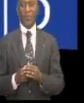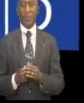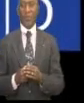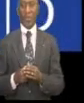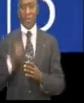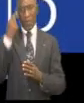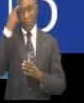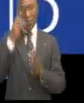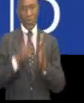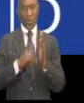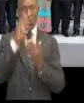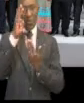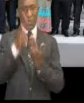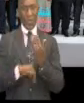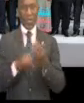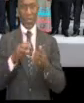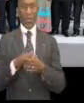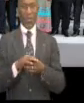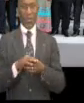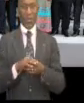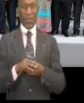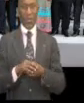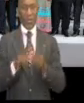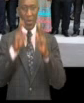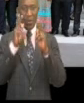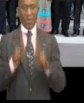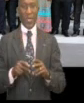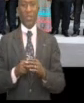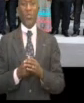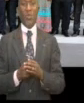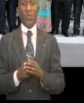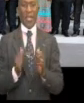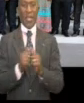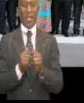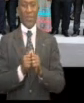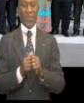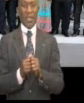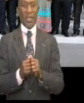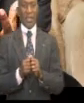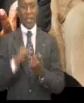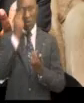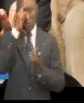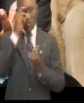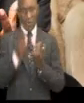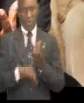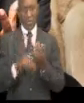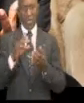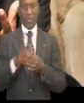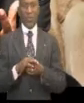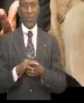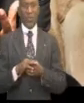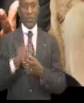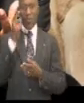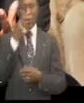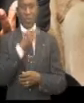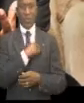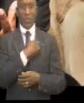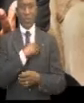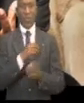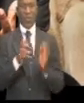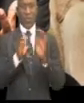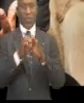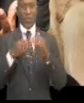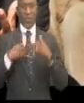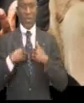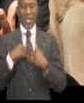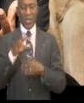du PNUD a un goût de victoire pour le gouvernement Matata Ponyo. Une performance attribuée à la publication de bons résultats obtenus par le